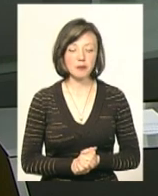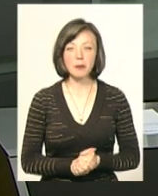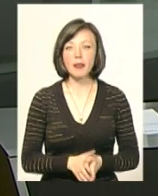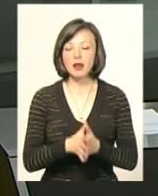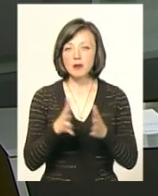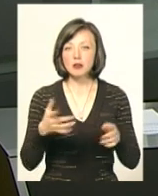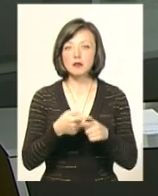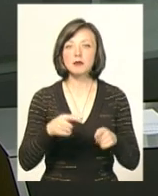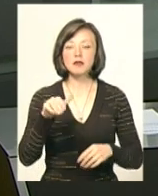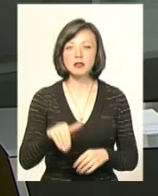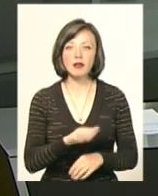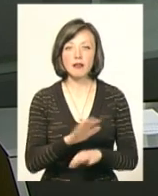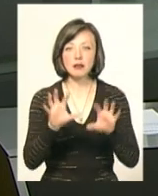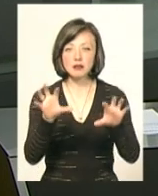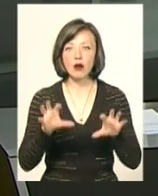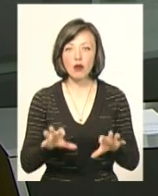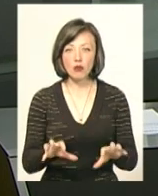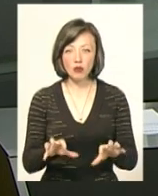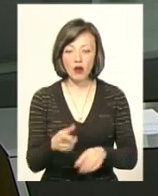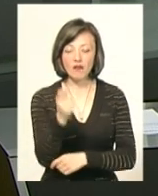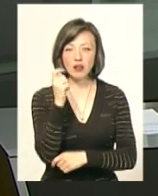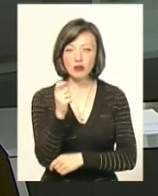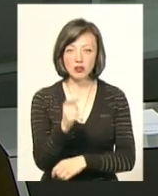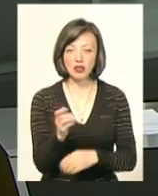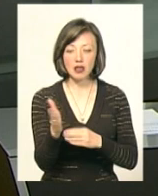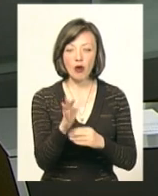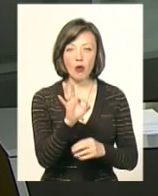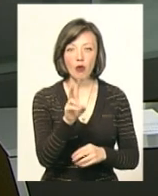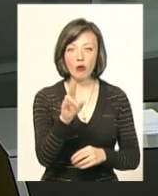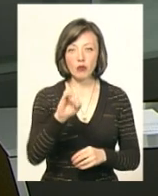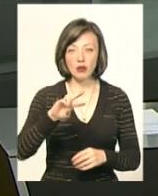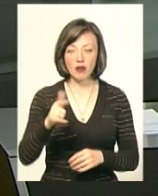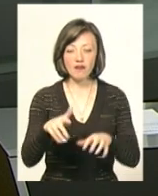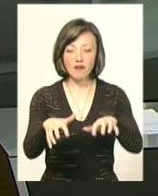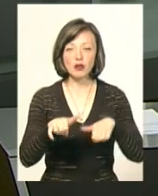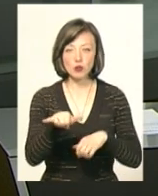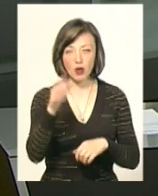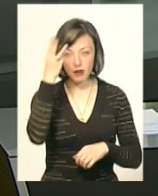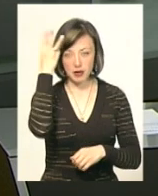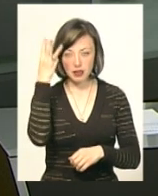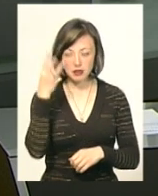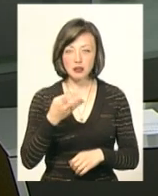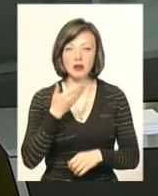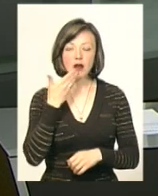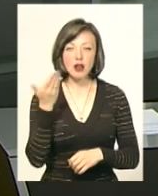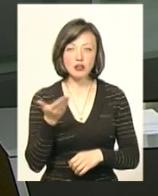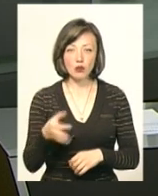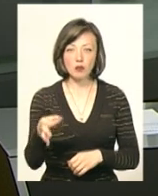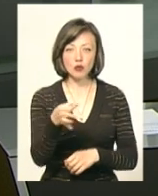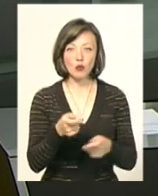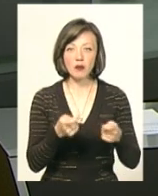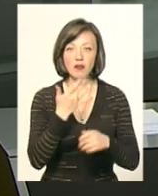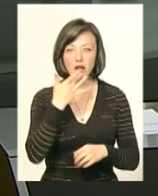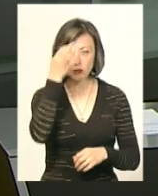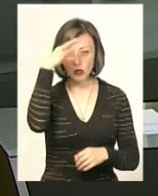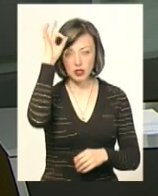Більше 500 незаконно виловлених окунів вилучили правоохоронці у рибалки у Хмельницькому. Як повідомила речниця обласного управління